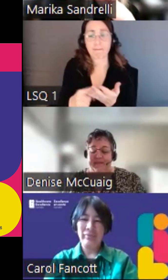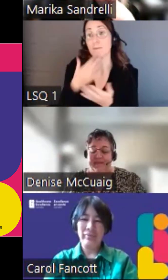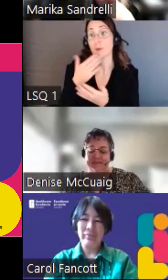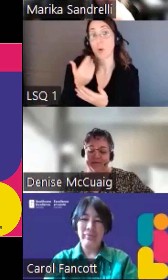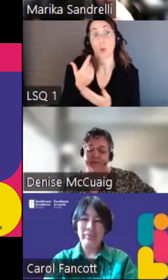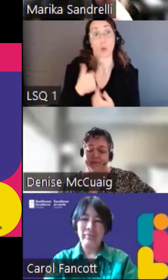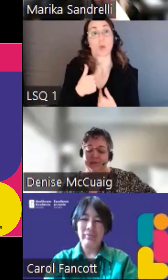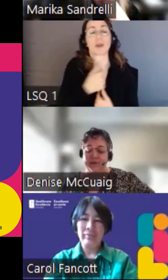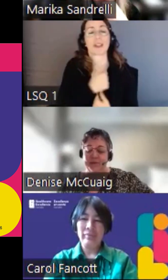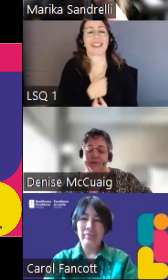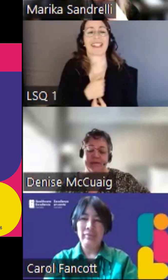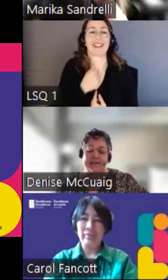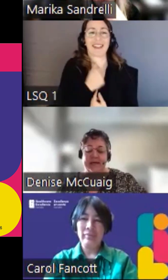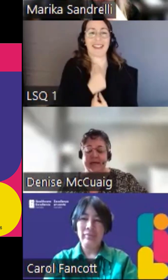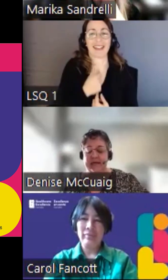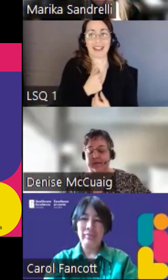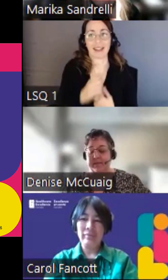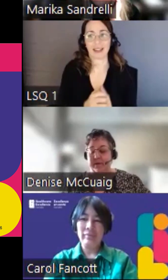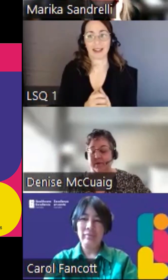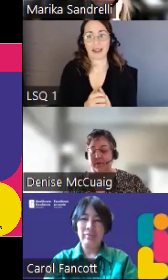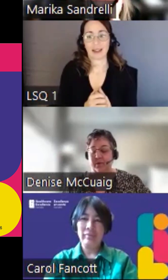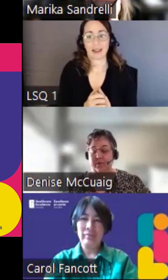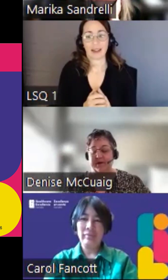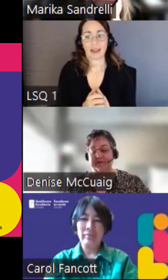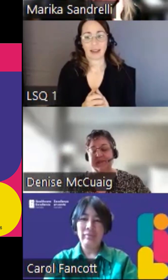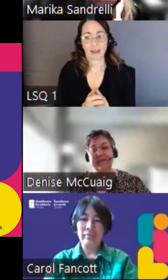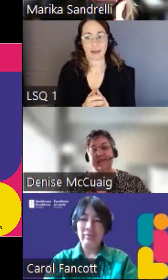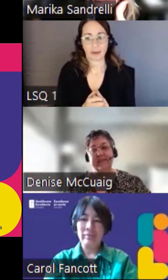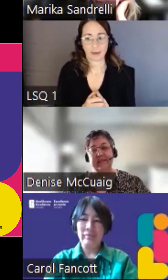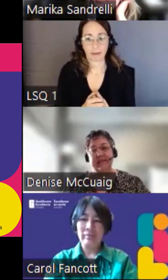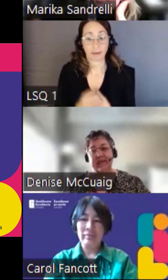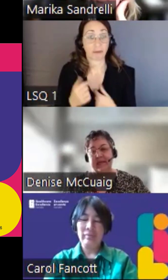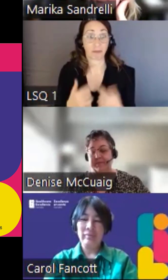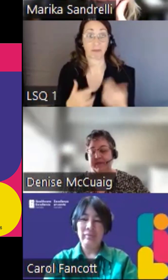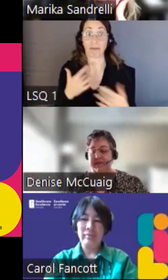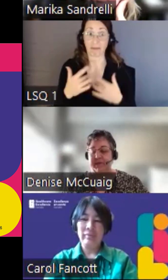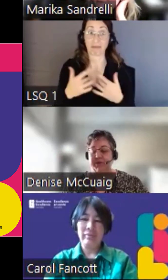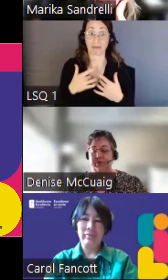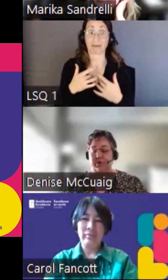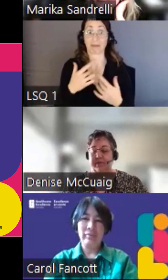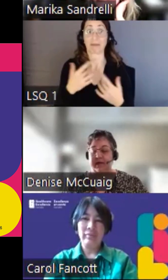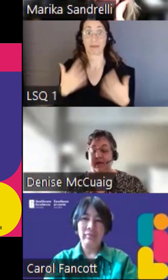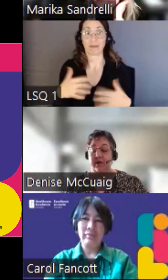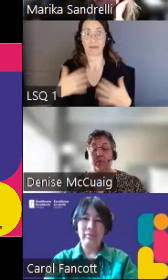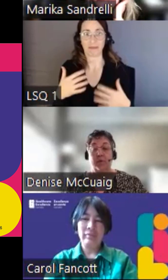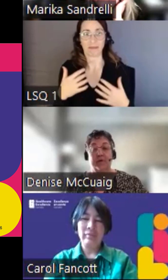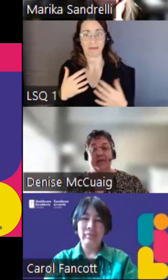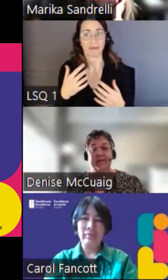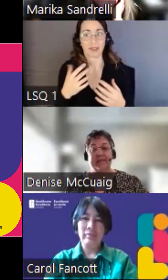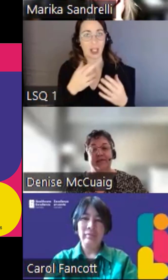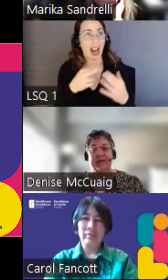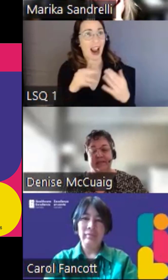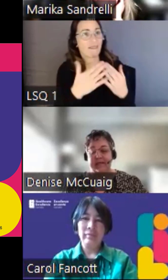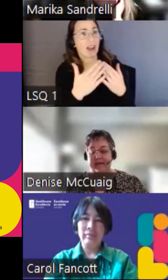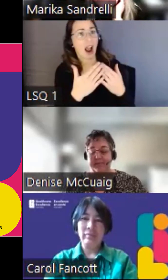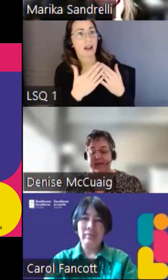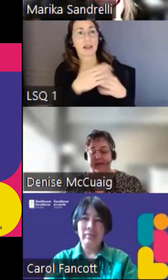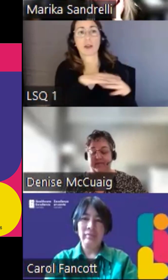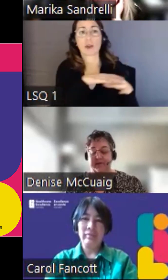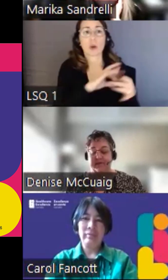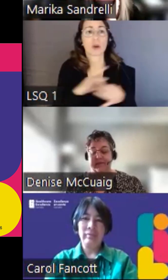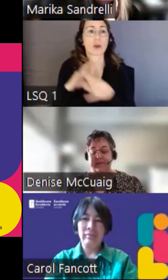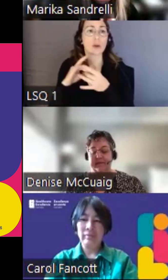Donc, très excité de vos références au lien entre le traumatisme et le stress sur le travail et le